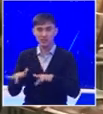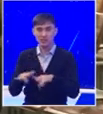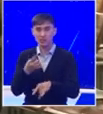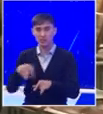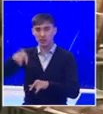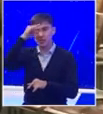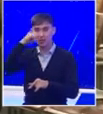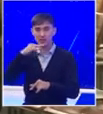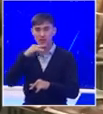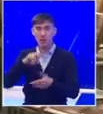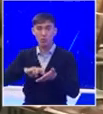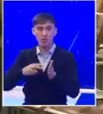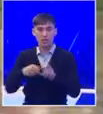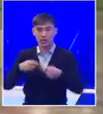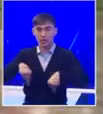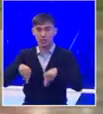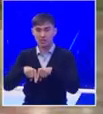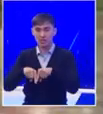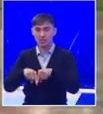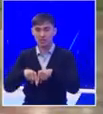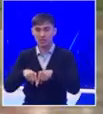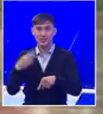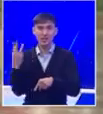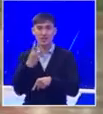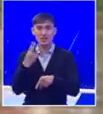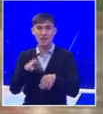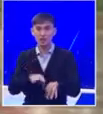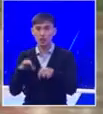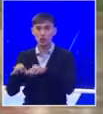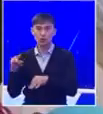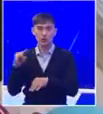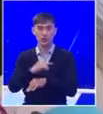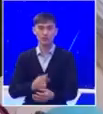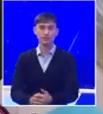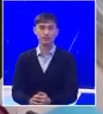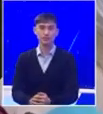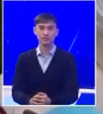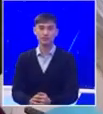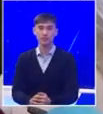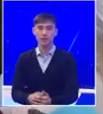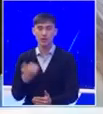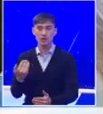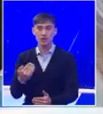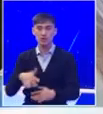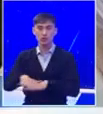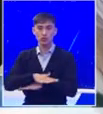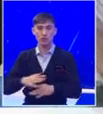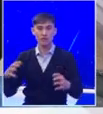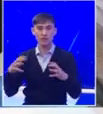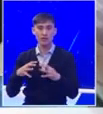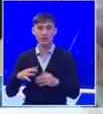Республики Казахстан планирует организовать третий эвакуационный рейс. В самом зоне конфликта в